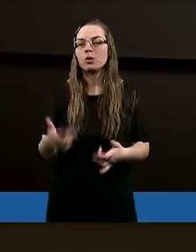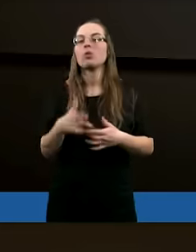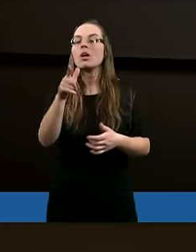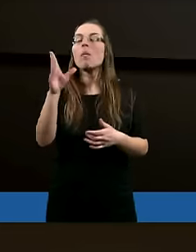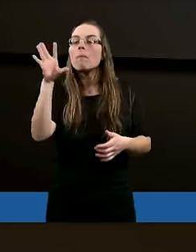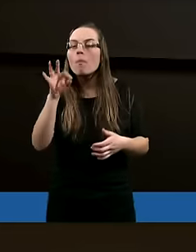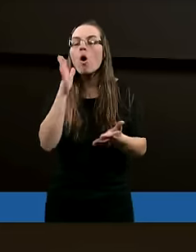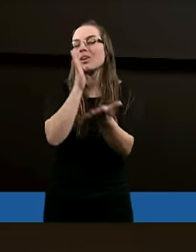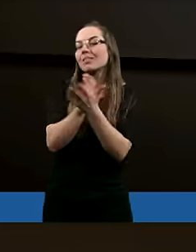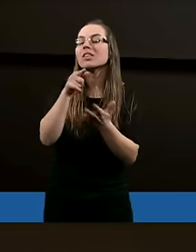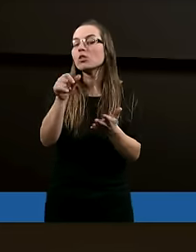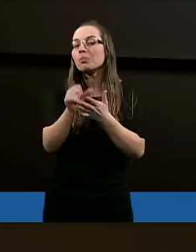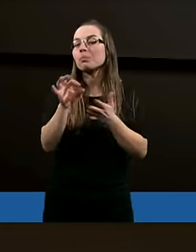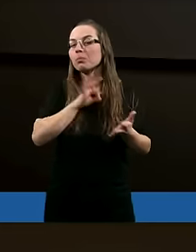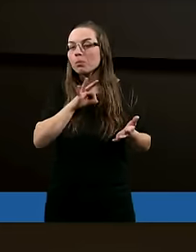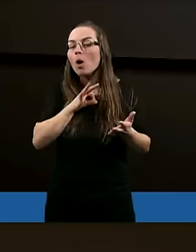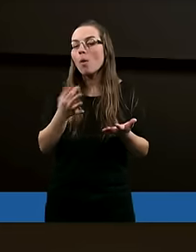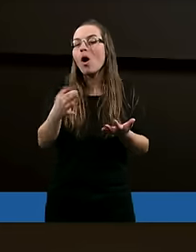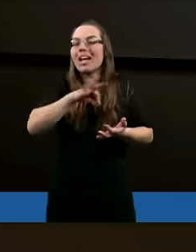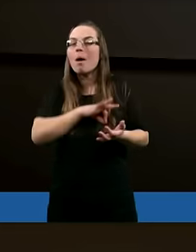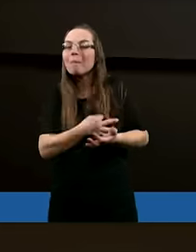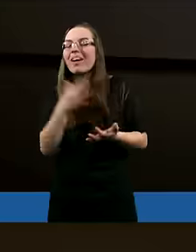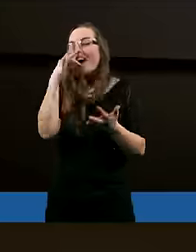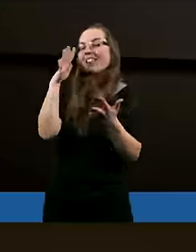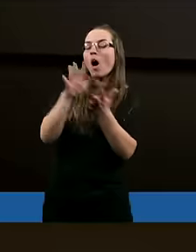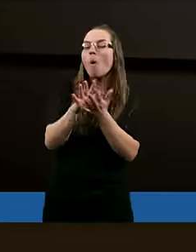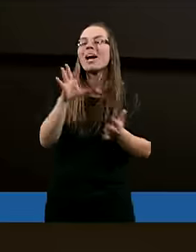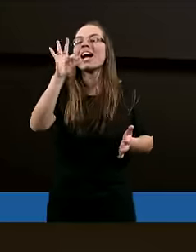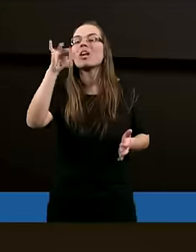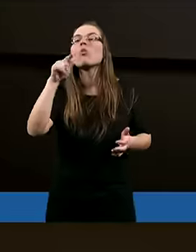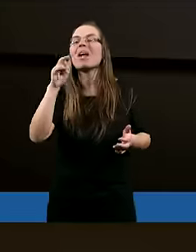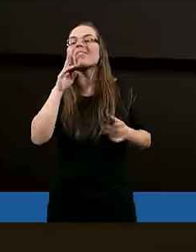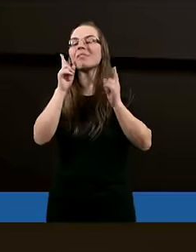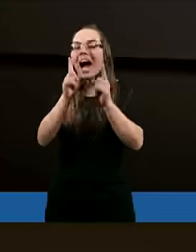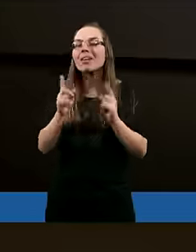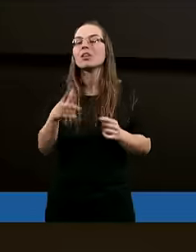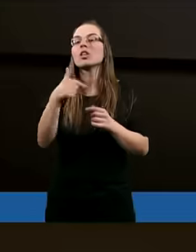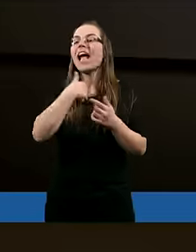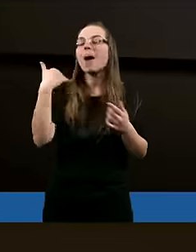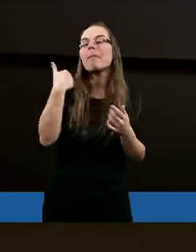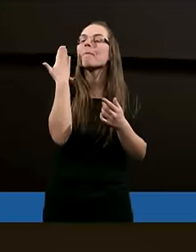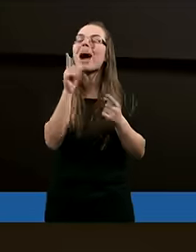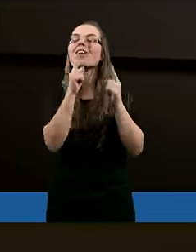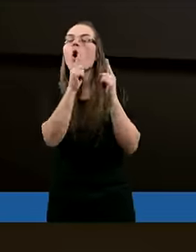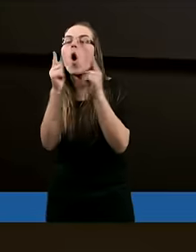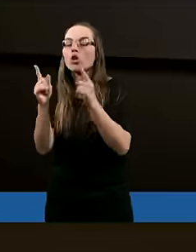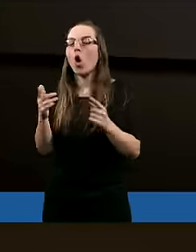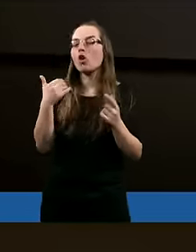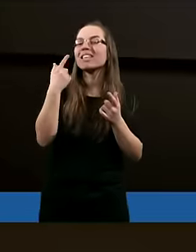Ale to jest tylko moja prywatna opinia subiektywna. Ja byłabym bardzo ostrożna w tym